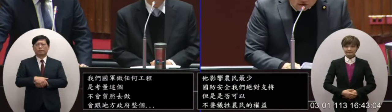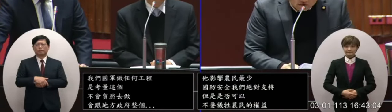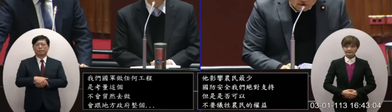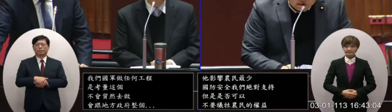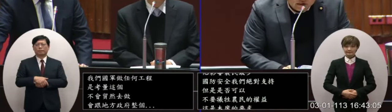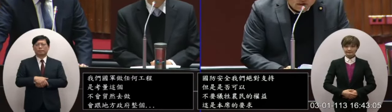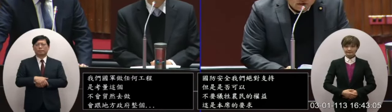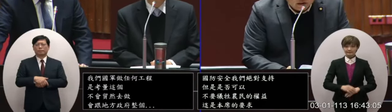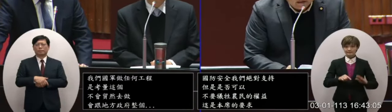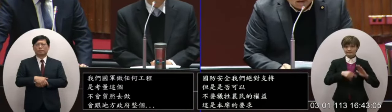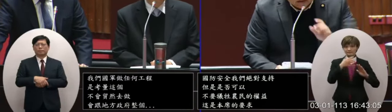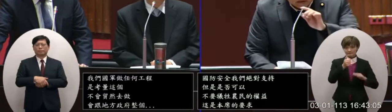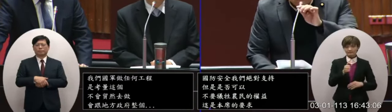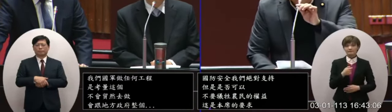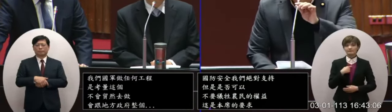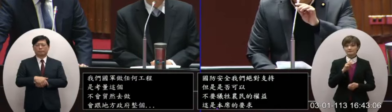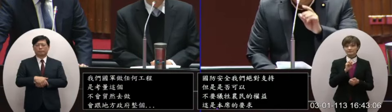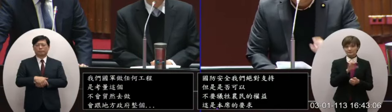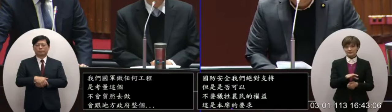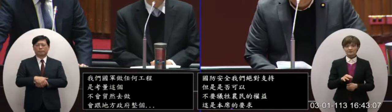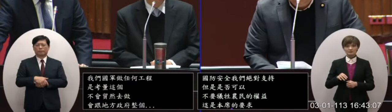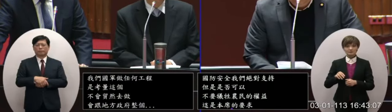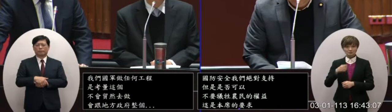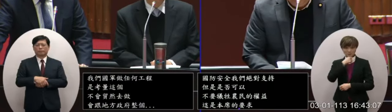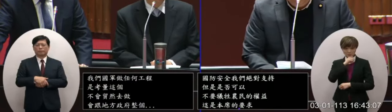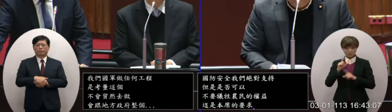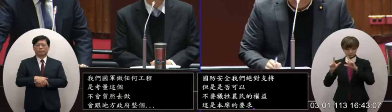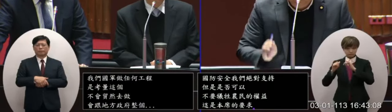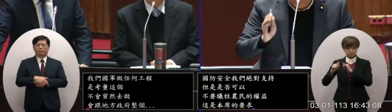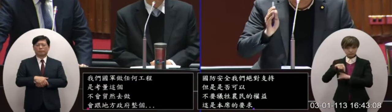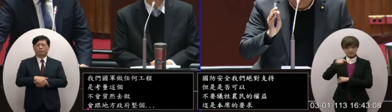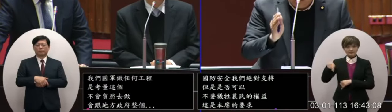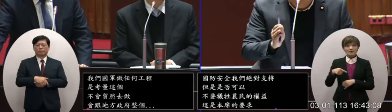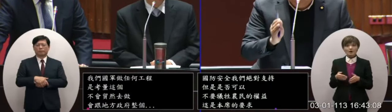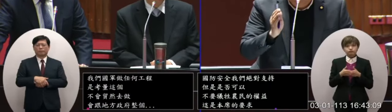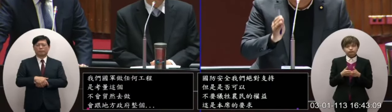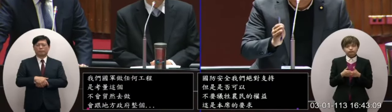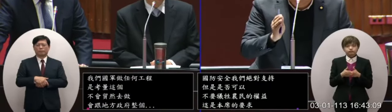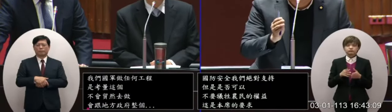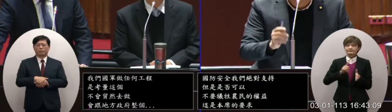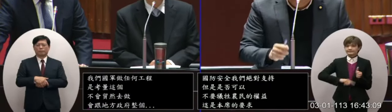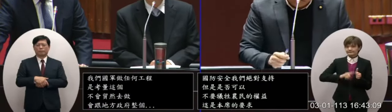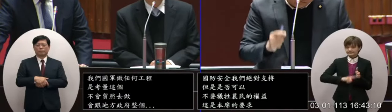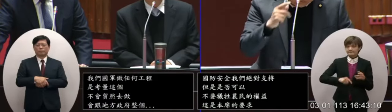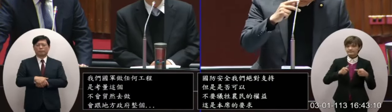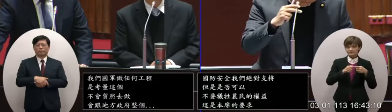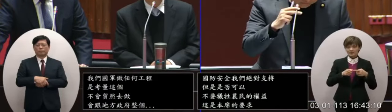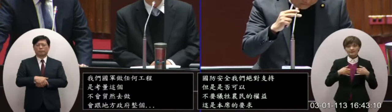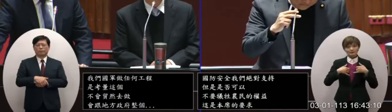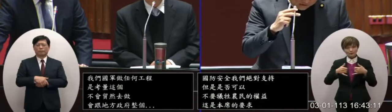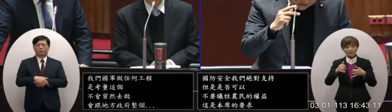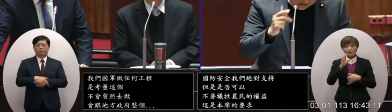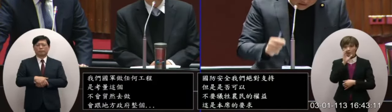因为其实台东人要的很简单，真的很简单，就是一条平安、安全、快速回家的道路。